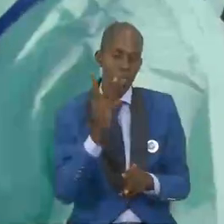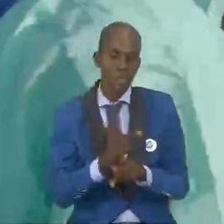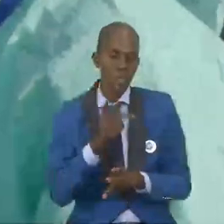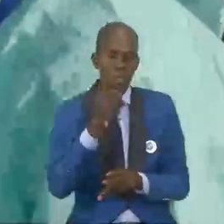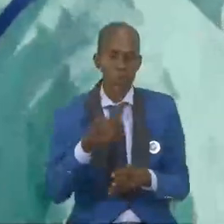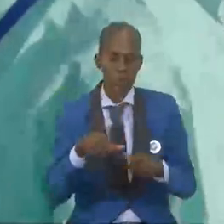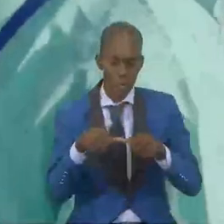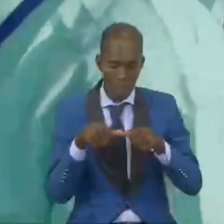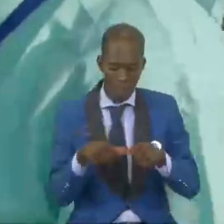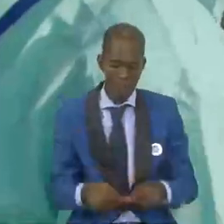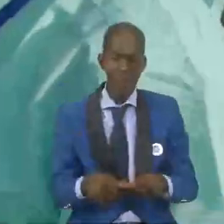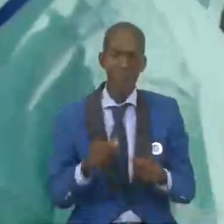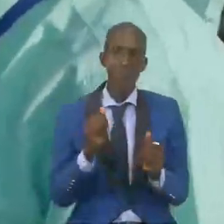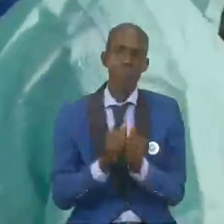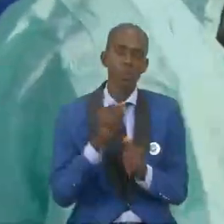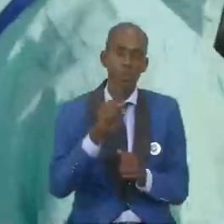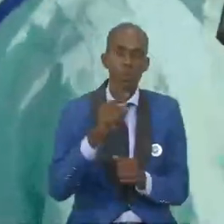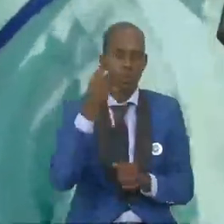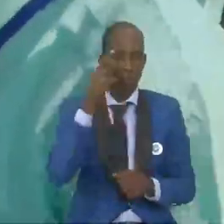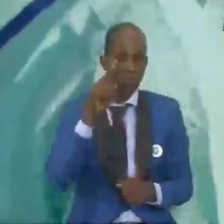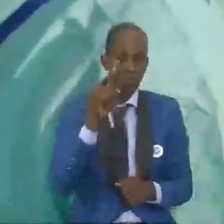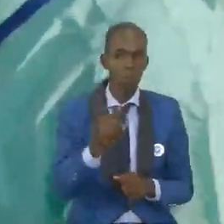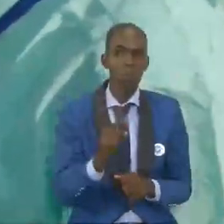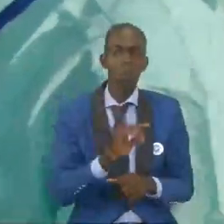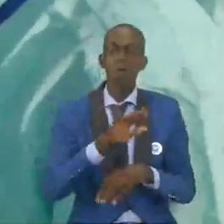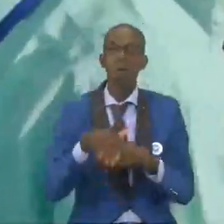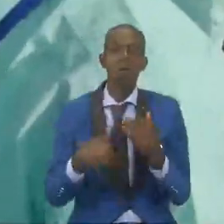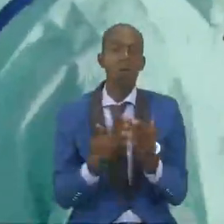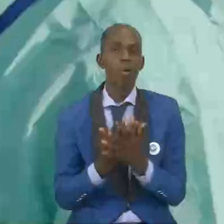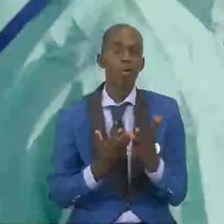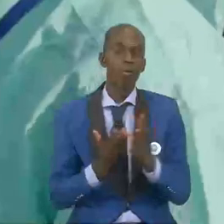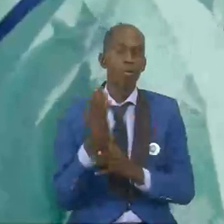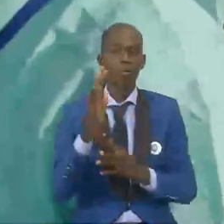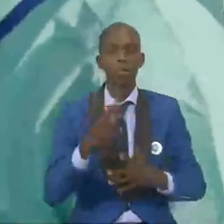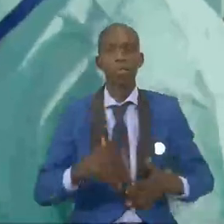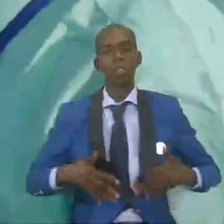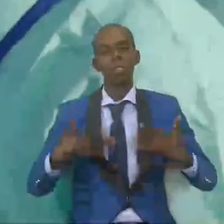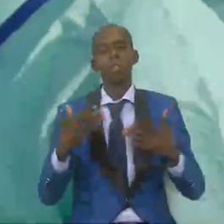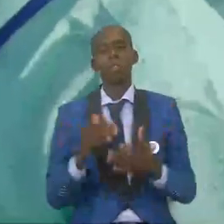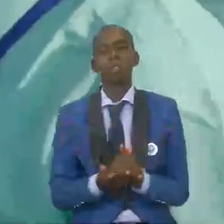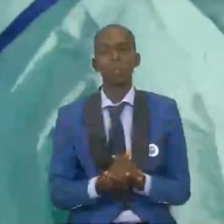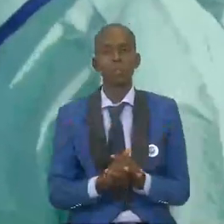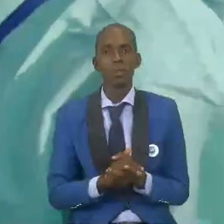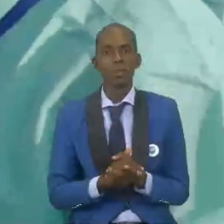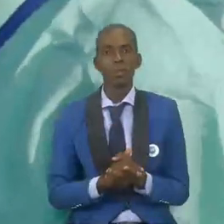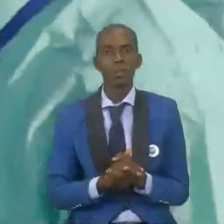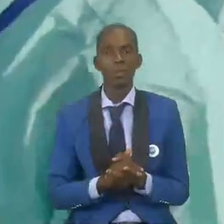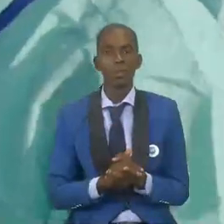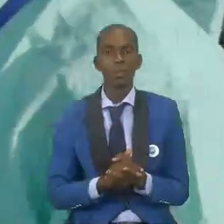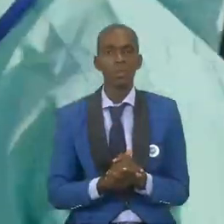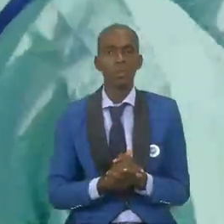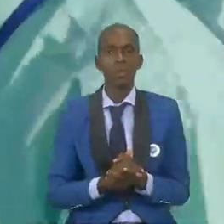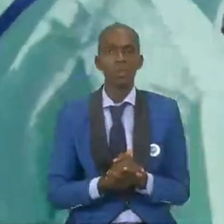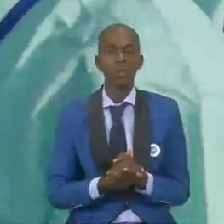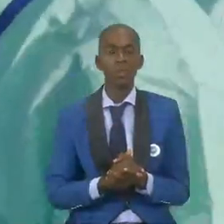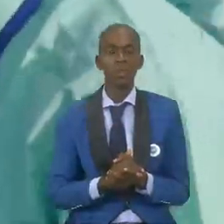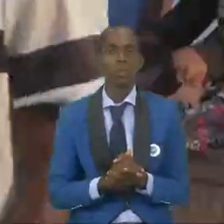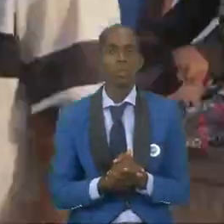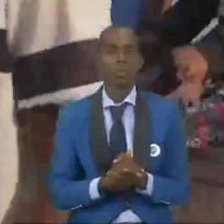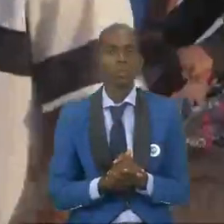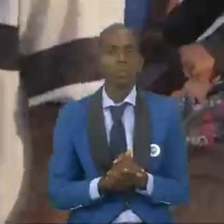l'alliance avec Dieu et va te garder, demeurer avec toi pour le restant de ta